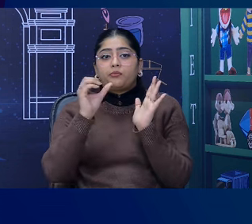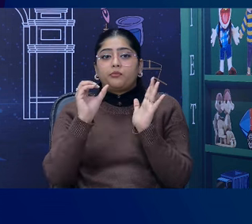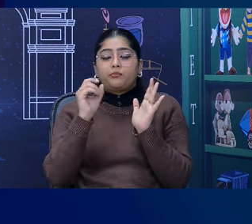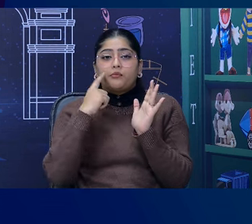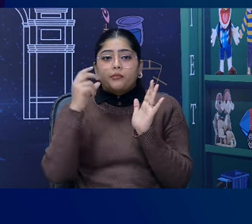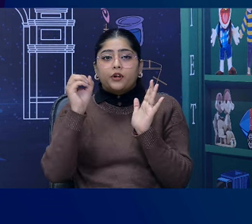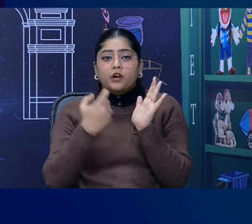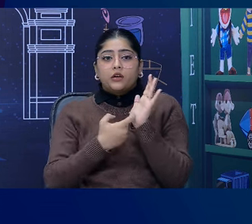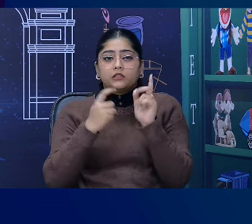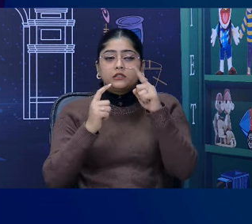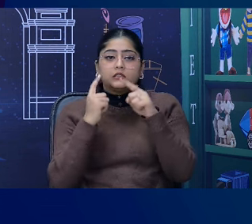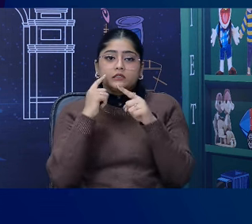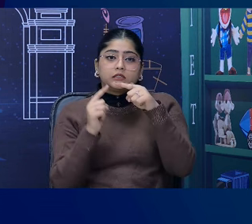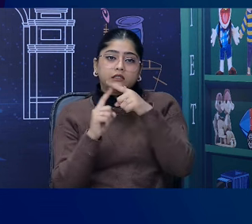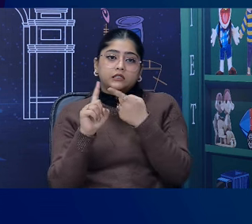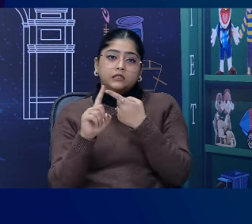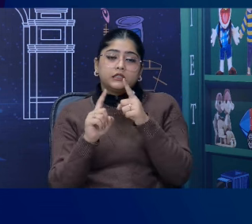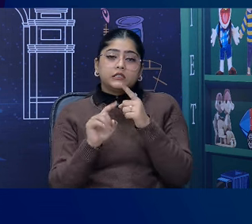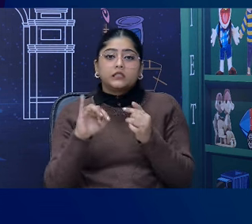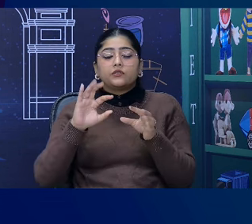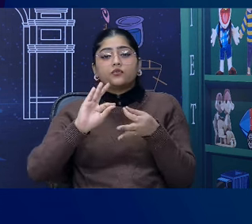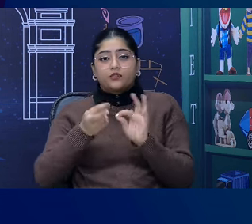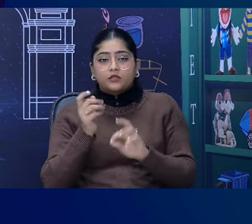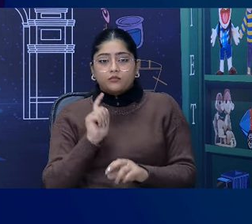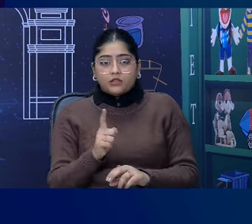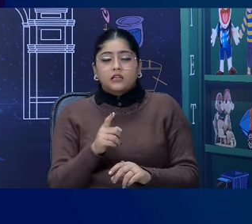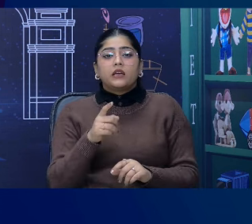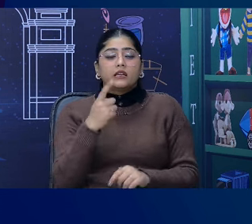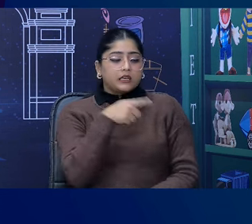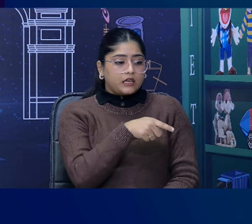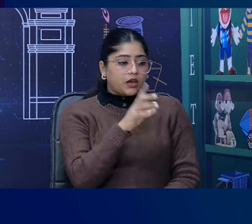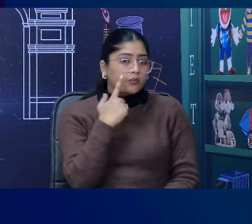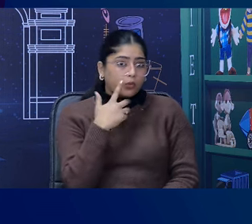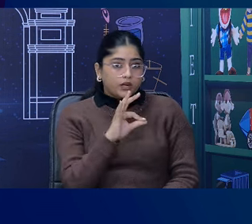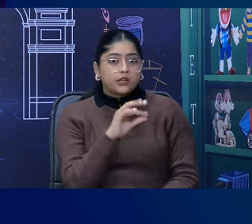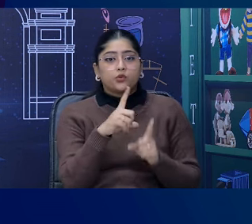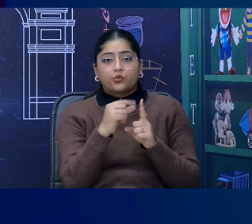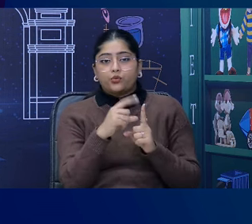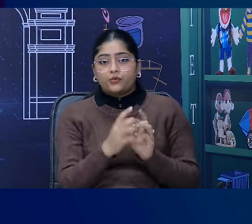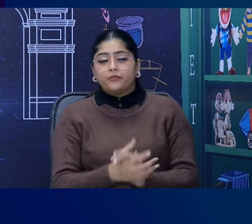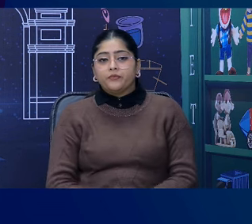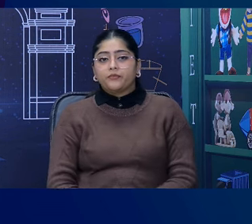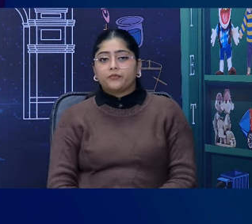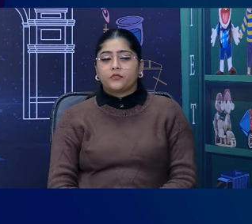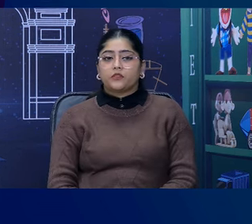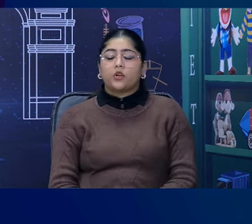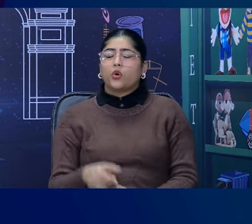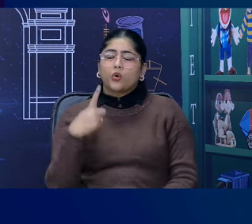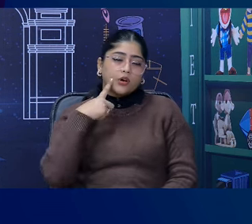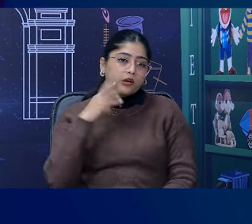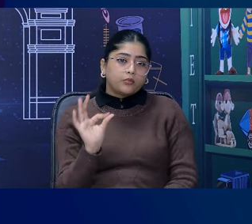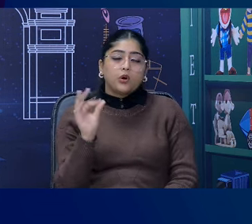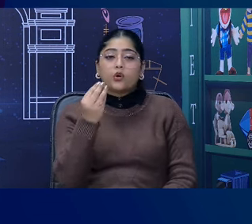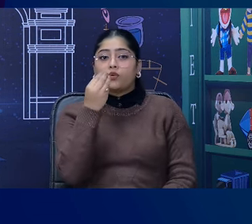वो स्ट्रेसफुल सिचुएशन को देखना या अपनी लाइफ में कुछ और चीजें करना ला एक और चीज जो है बहुत इंपॉर्टेंट है